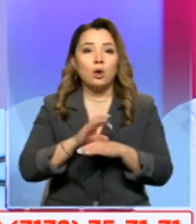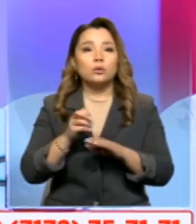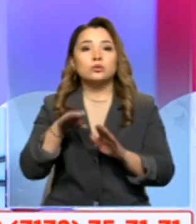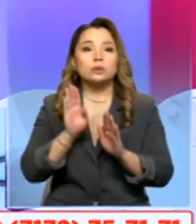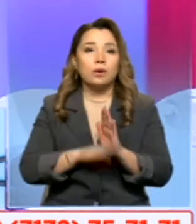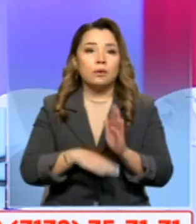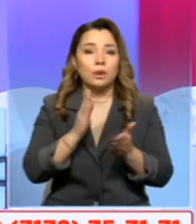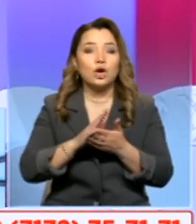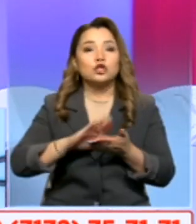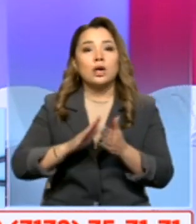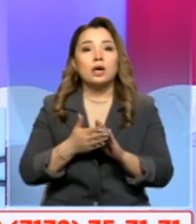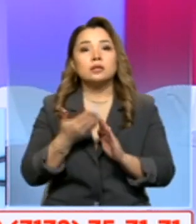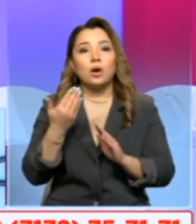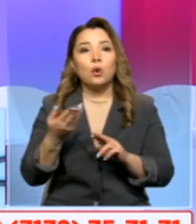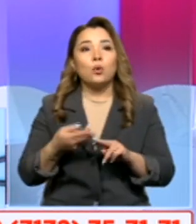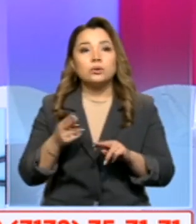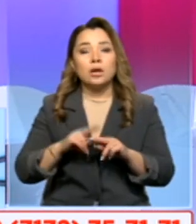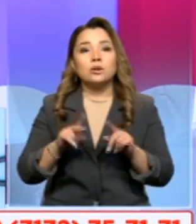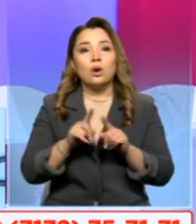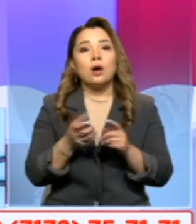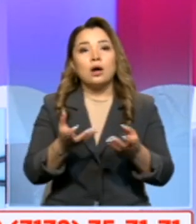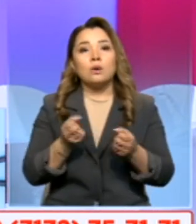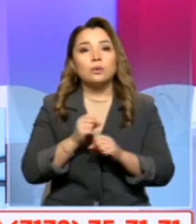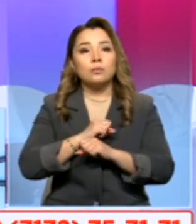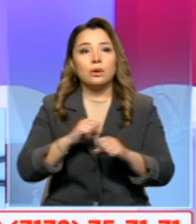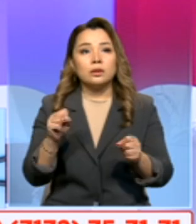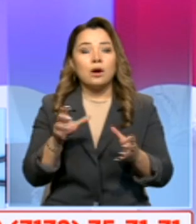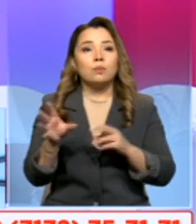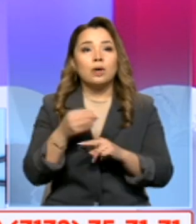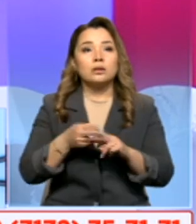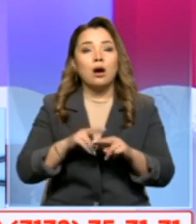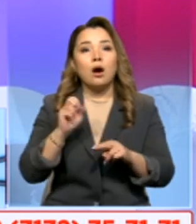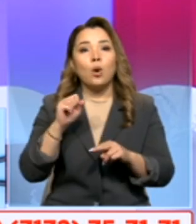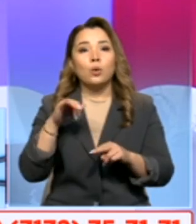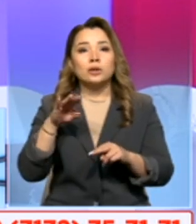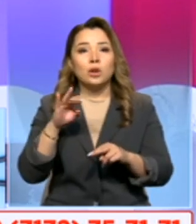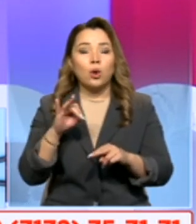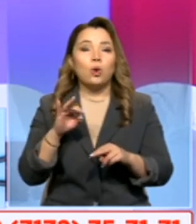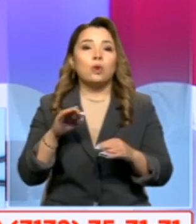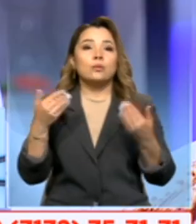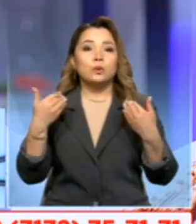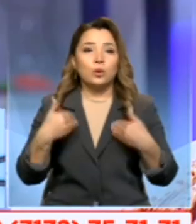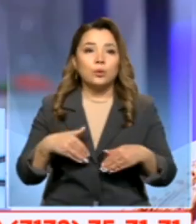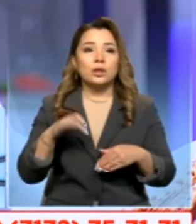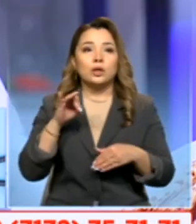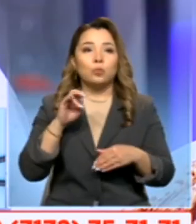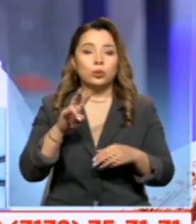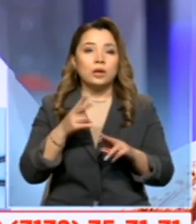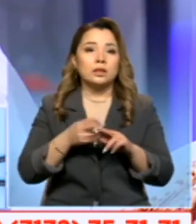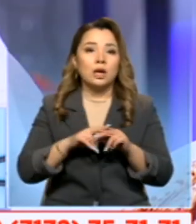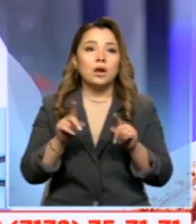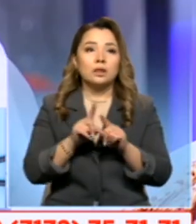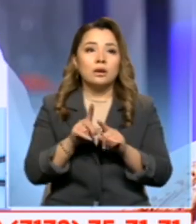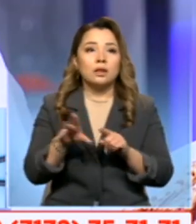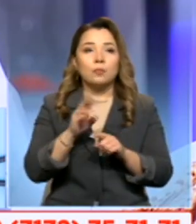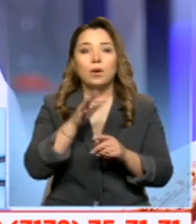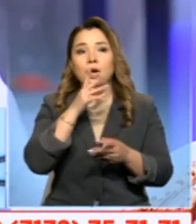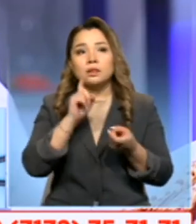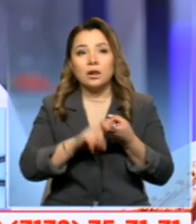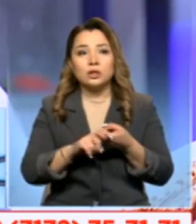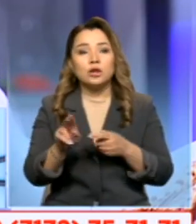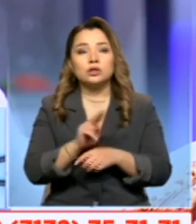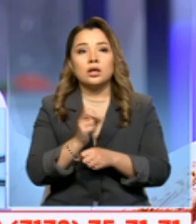Осындай жағдайларда біз оны қабылдамау керекпіз. Барлық аутоиммунды аурулар кезінде ме? Бүкіл аутоиммундық аурулар кезінде біз